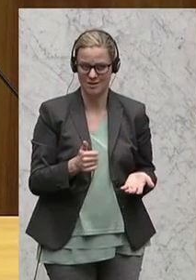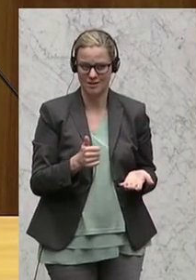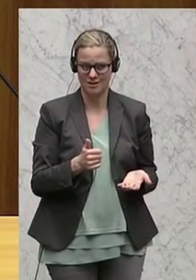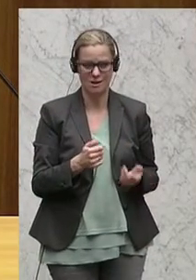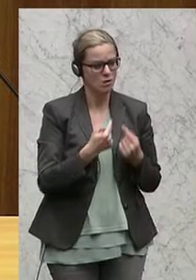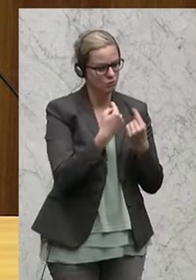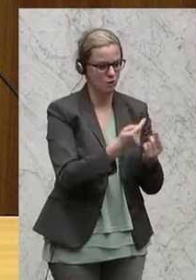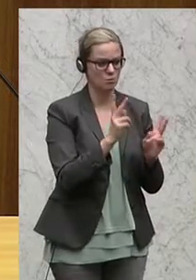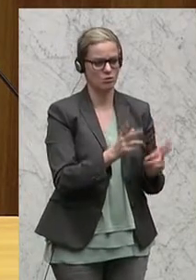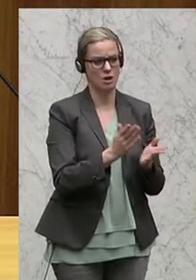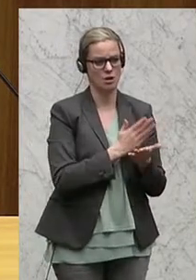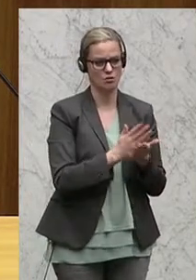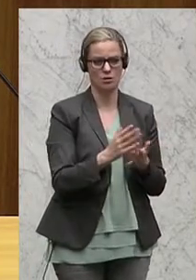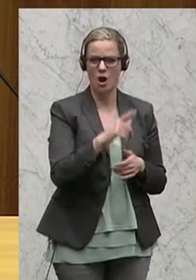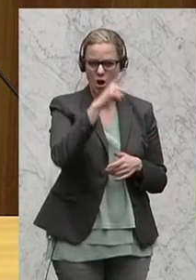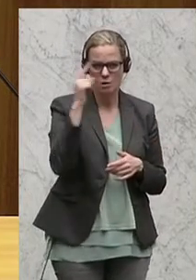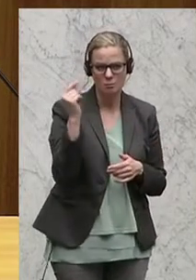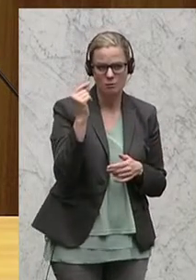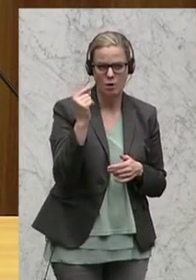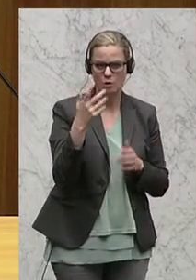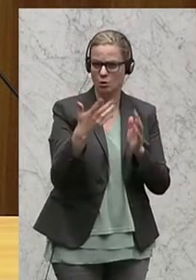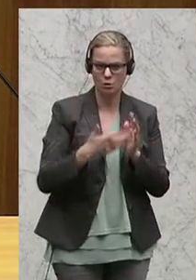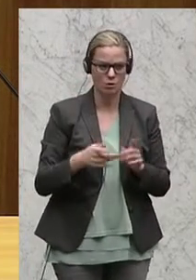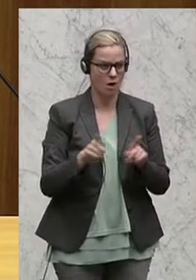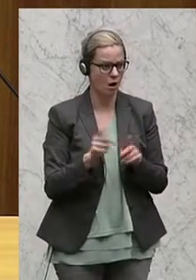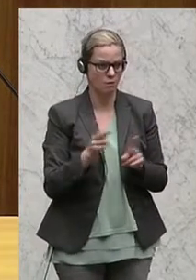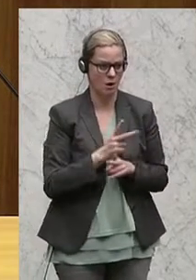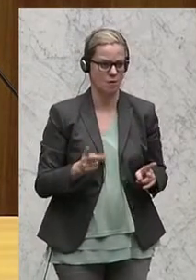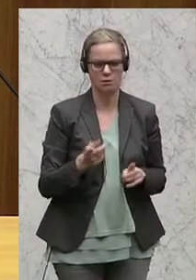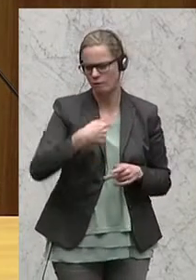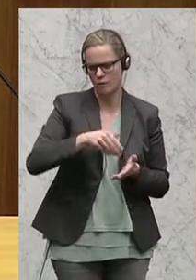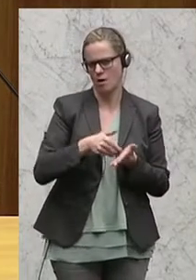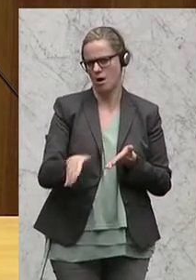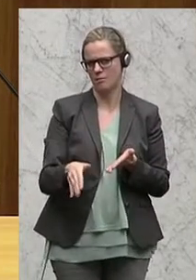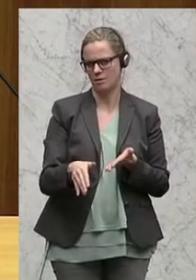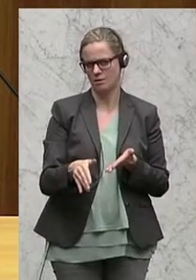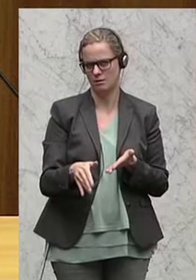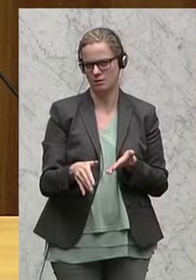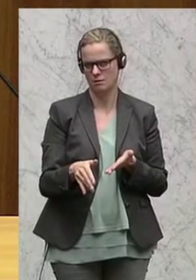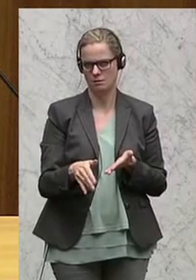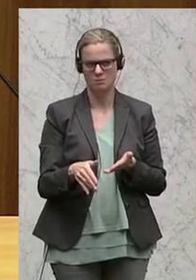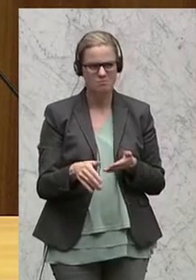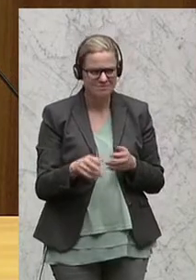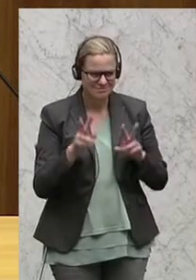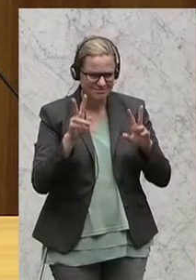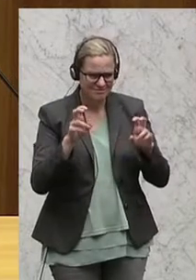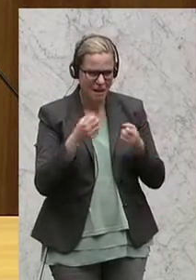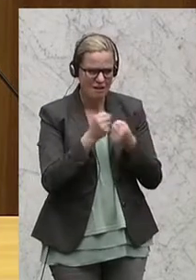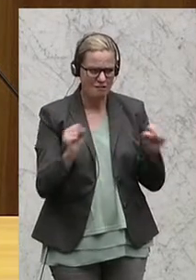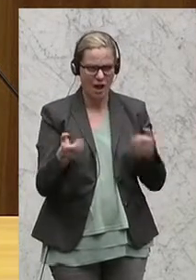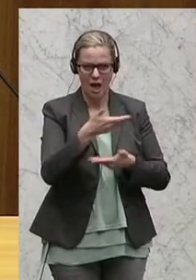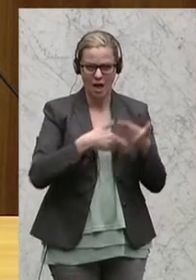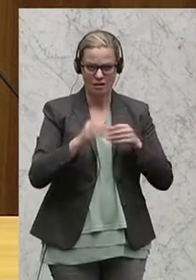Kontrolle der Bevölkerung im Wesentlichen. Und das lehnen wir ab und das soll uns alles verkauft werden unter dem Titel